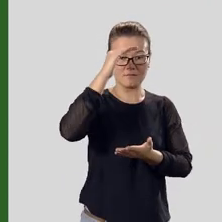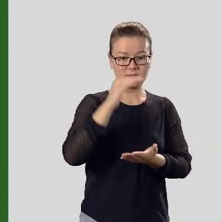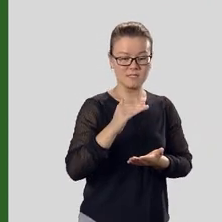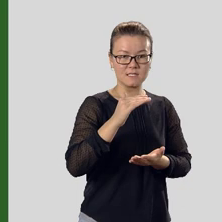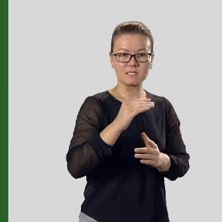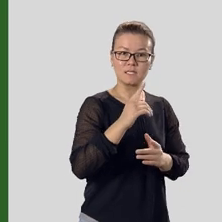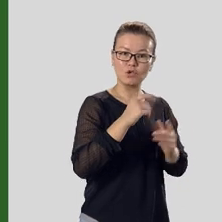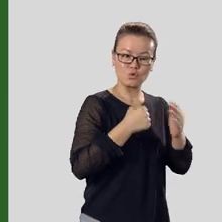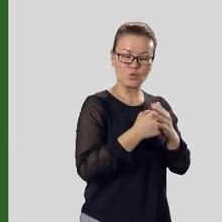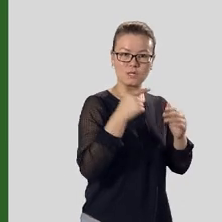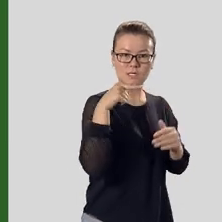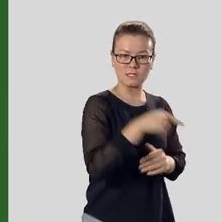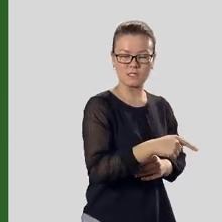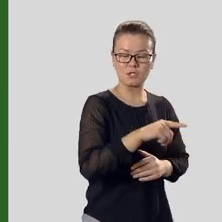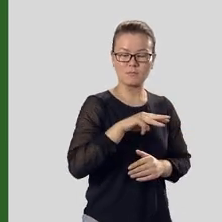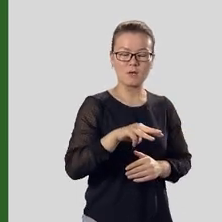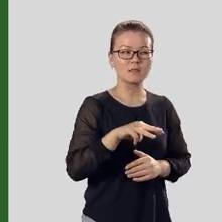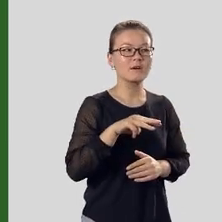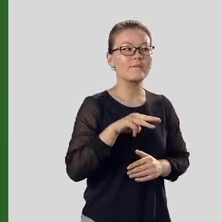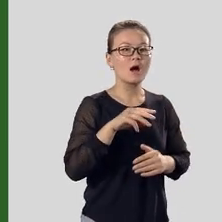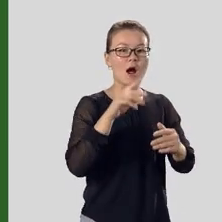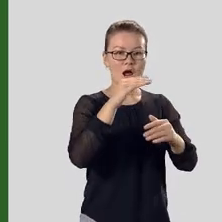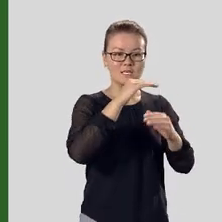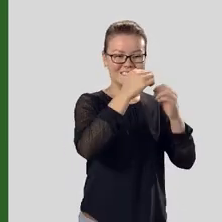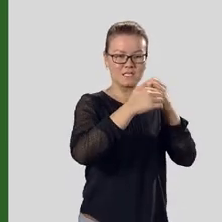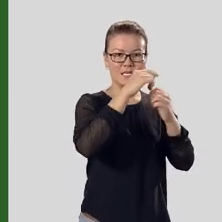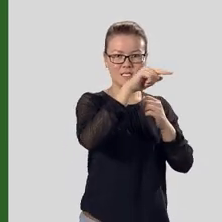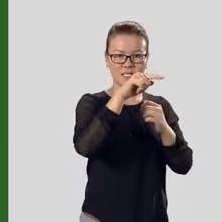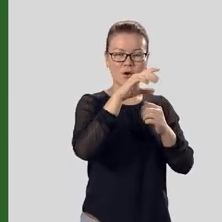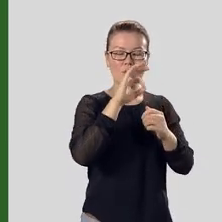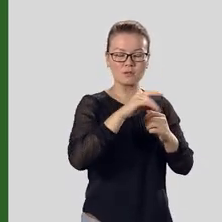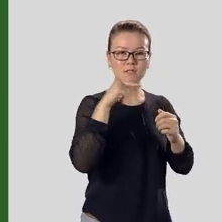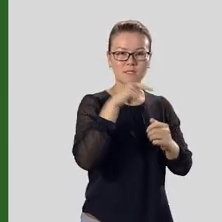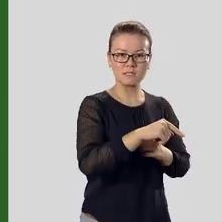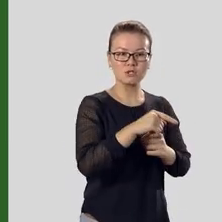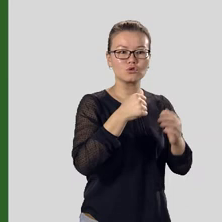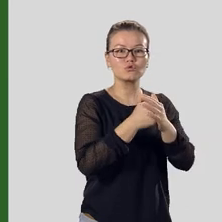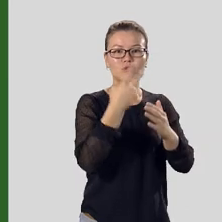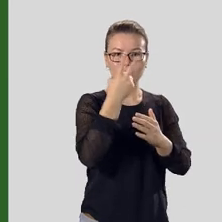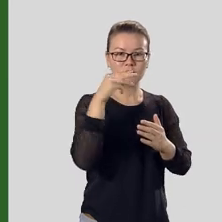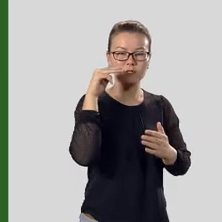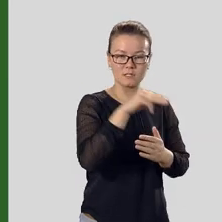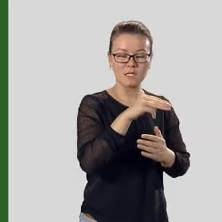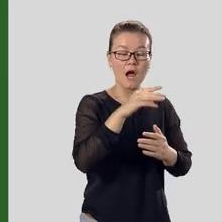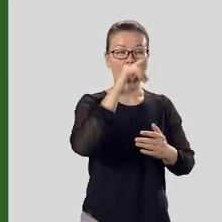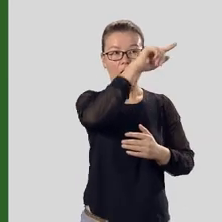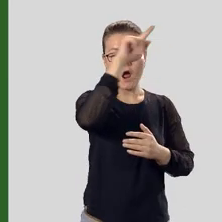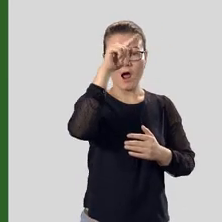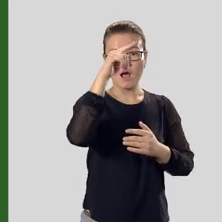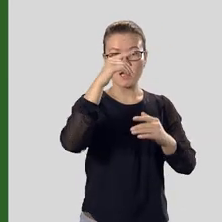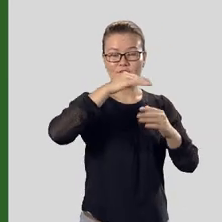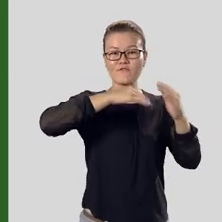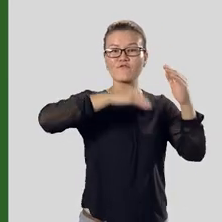метров, средние от 1000 до 2000 метров и высокие горы выше